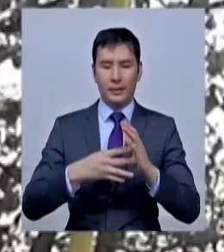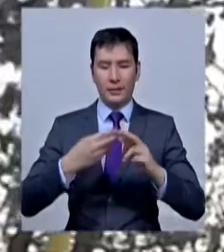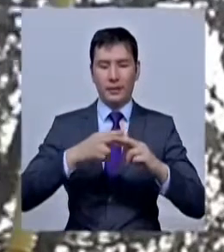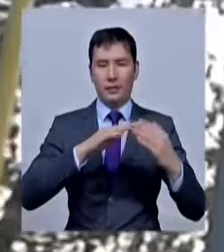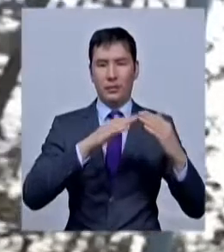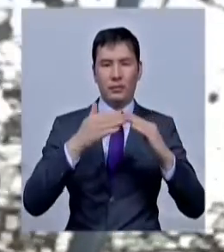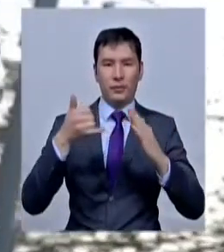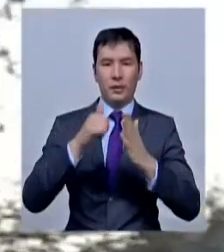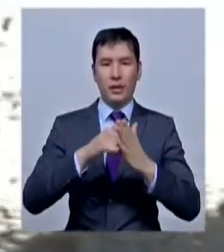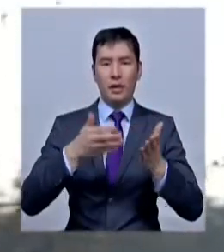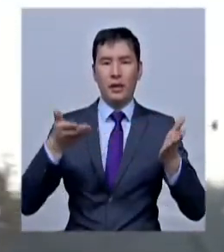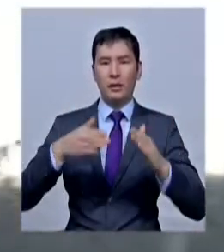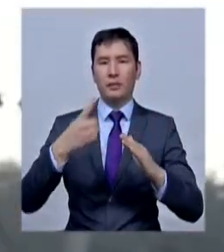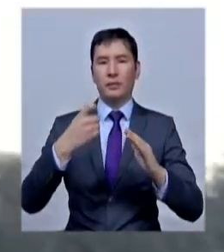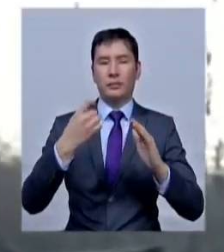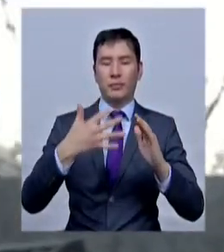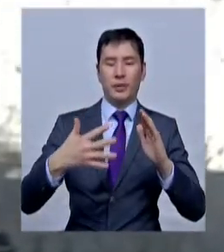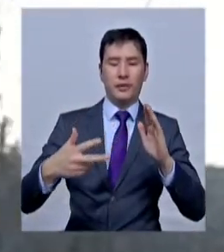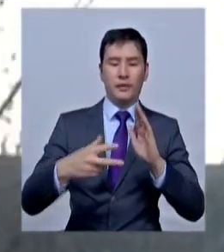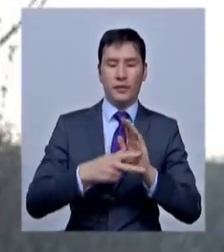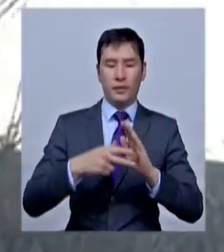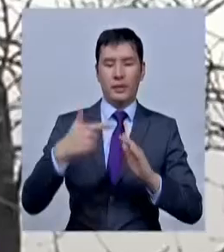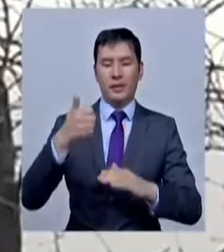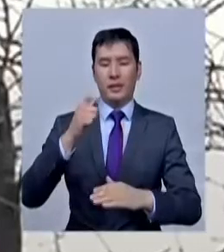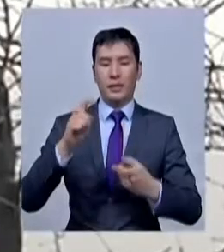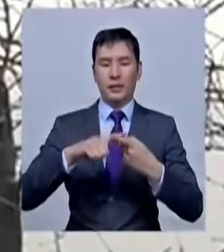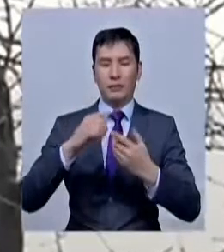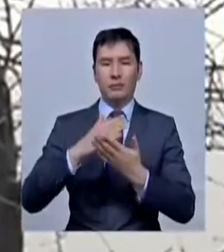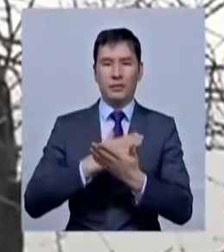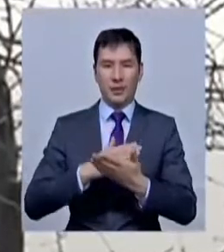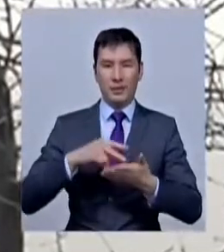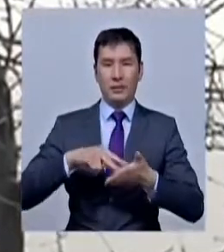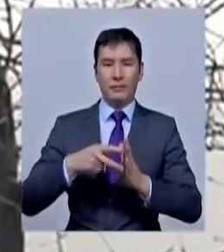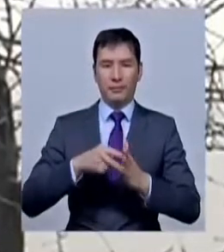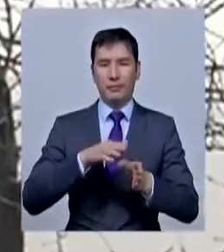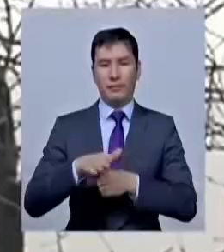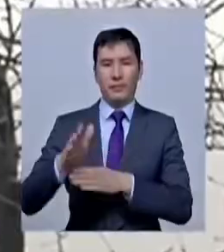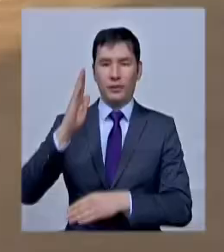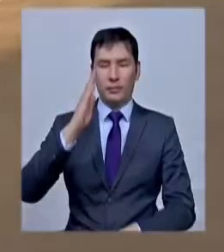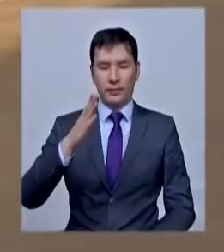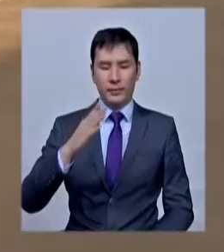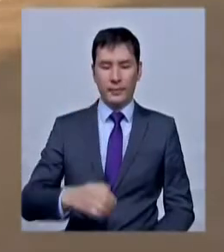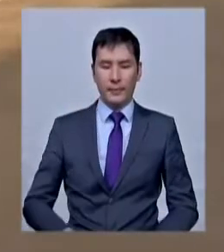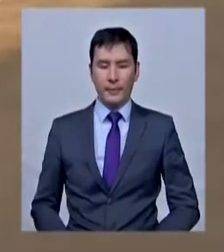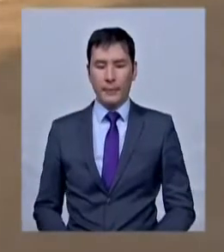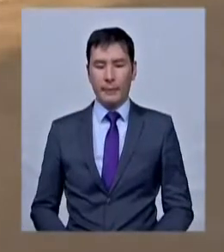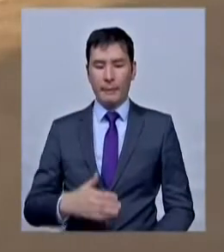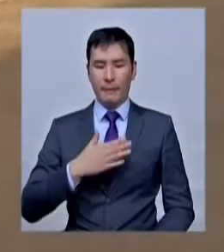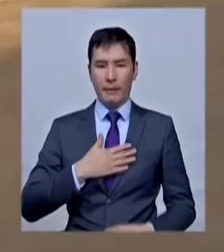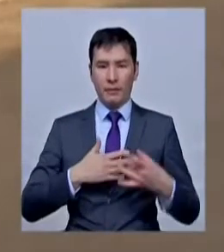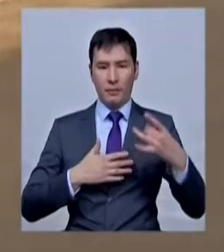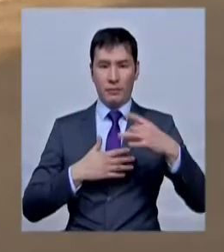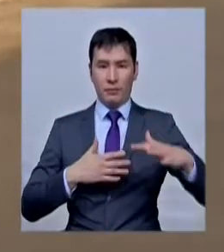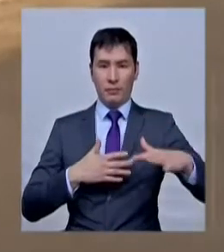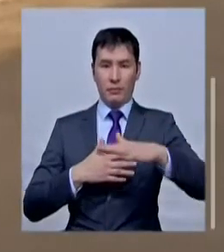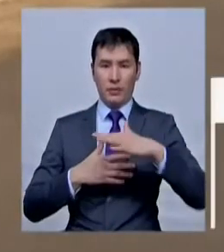қосылған. Ал қалған 158-ін көгілдір отынға қосу бойынша жұмыстар жүргізіліп жатыр екен. Ауданымыз бойынша көп балалы